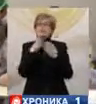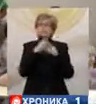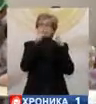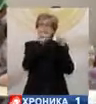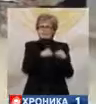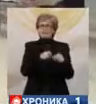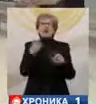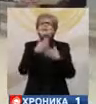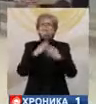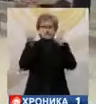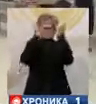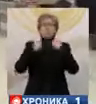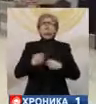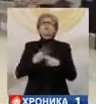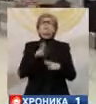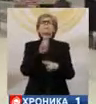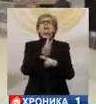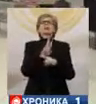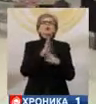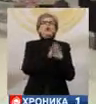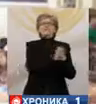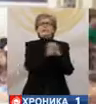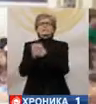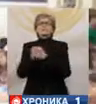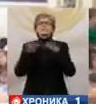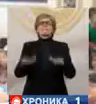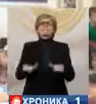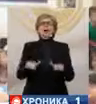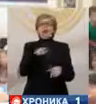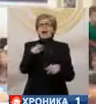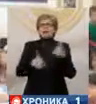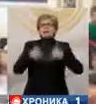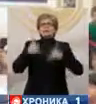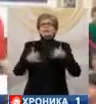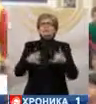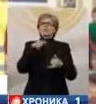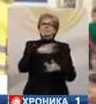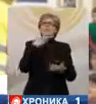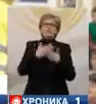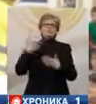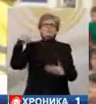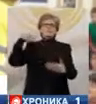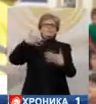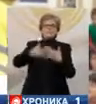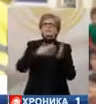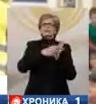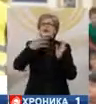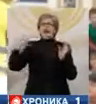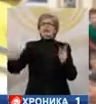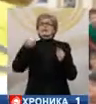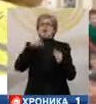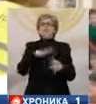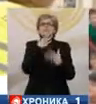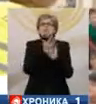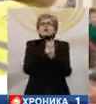sa maskotom Pažljivkom pozdravio male takmičare. Ova smotra već traje par godina unazad. Ovo je do sada